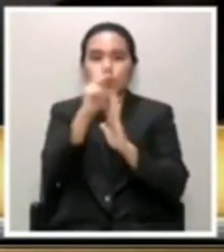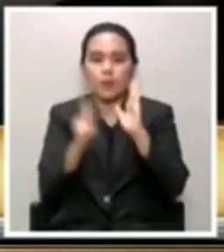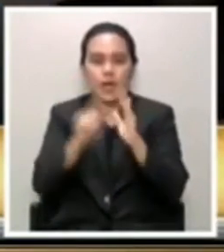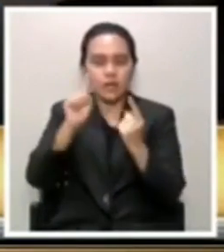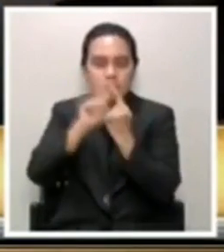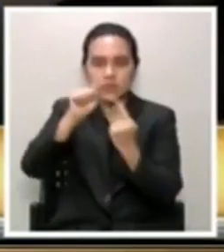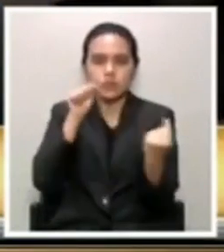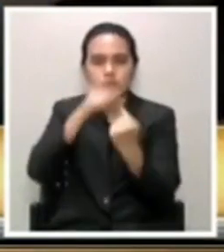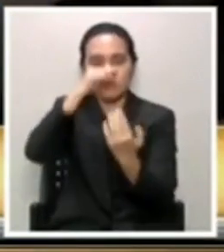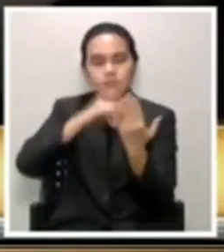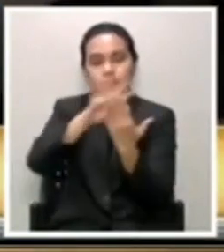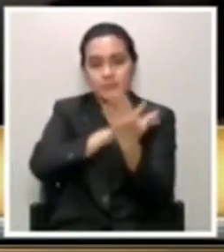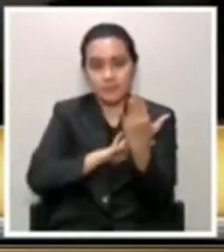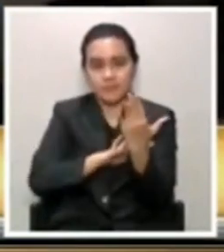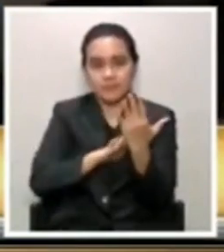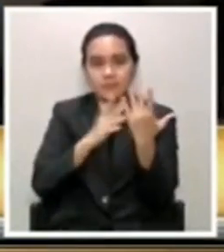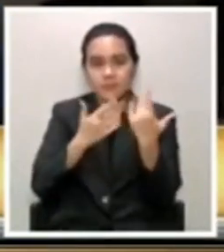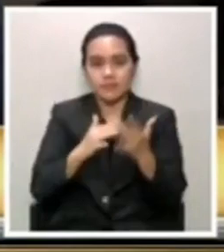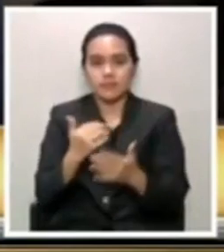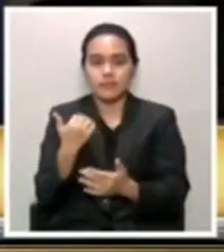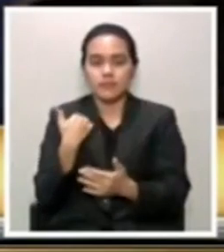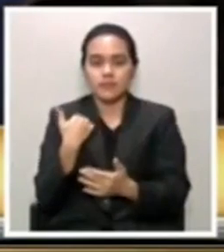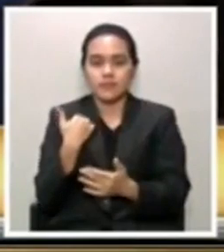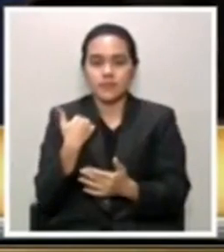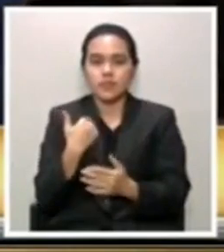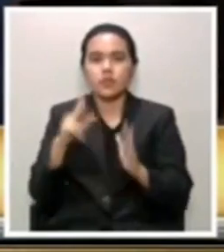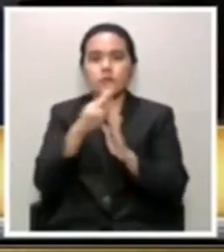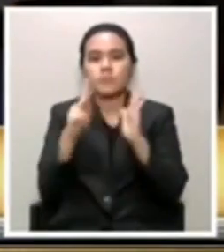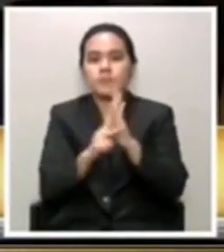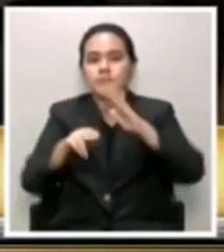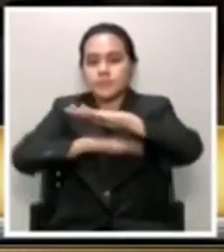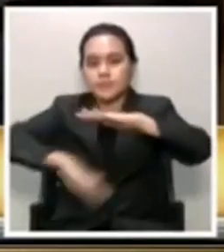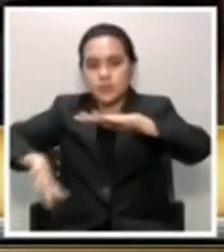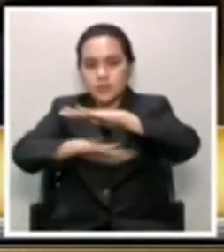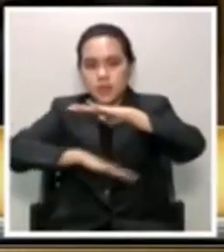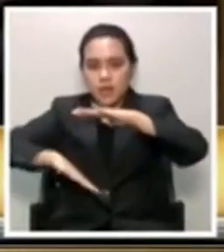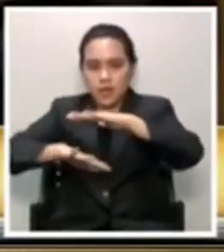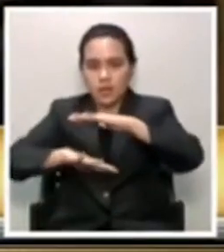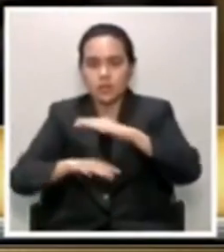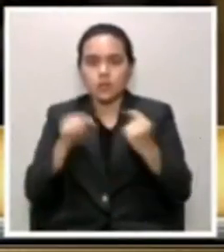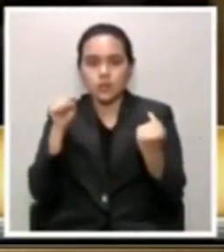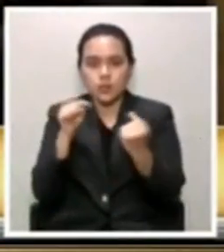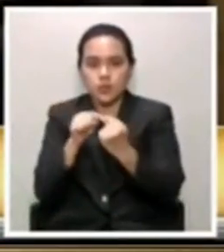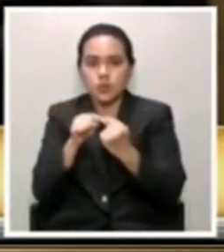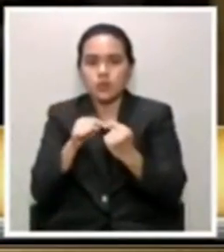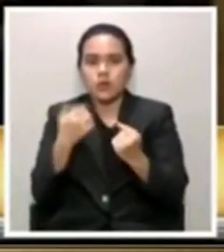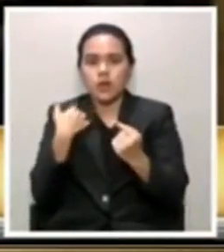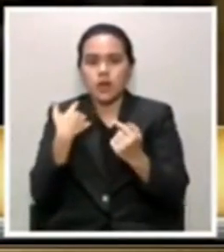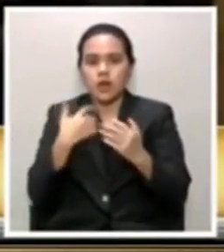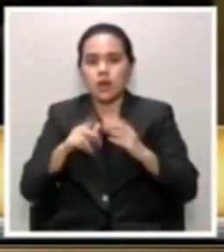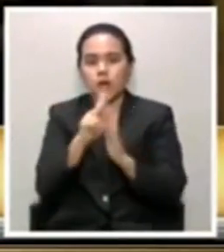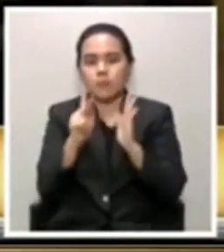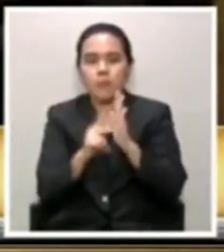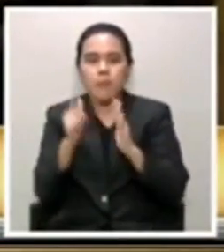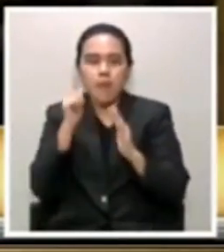ทศนะครับและเป็นฟันดาเมนทัลลอหรือกฎหมายพื้นฐานนั่นก็คือเป็นกฎหมายที่เป็นรากฐานของบรรดาระบบกฎหมายทั้ง